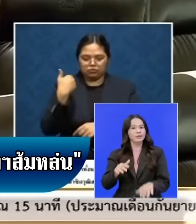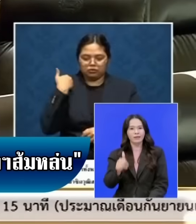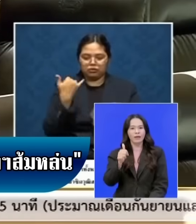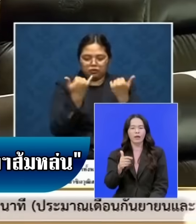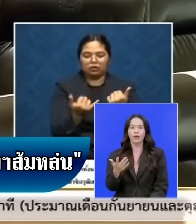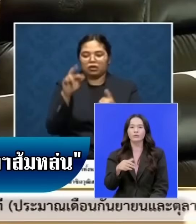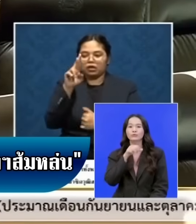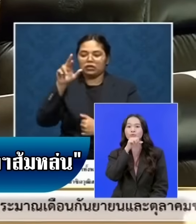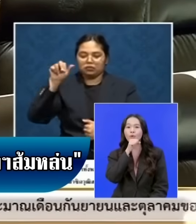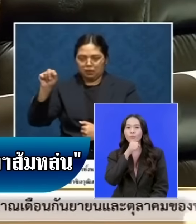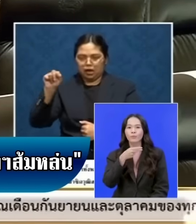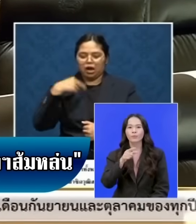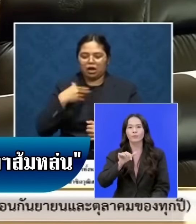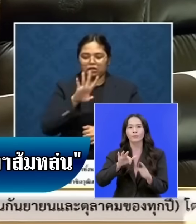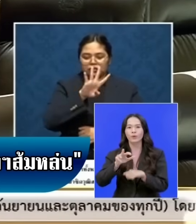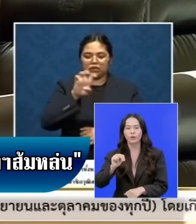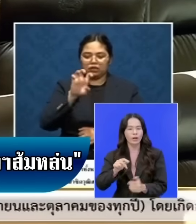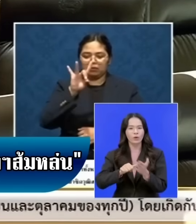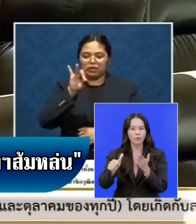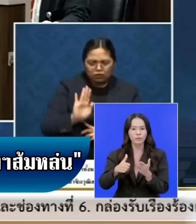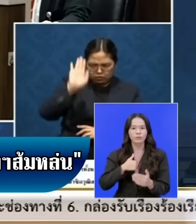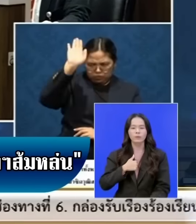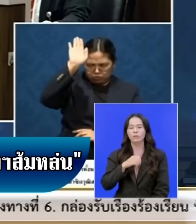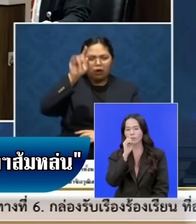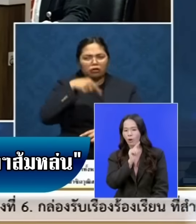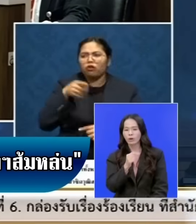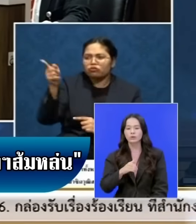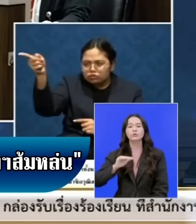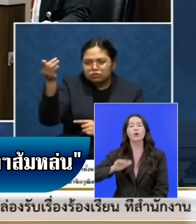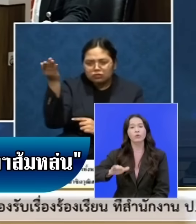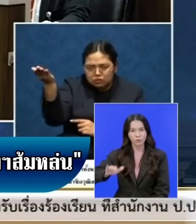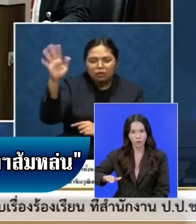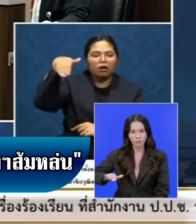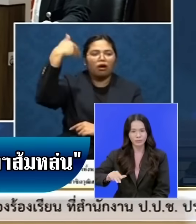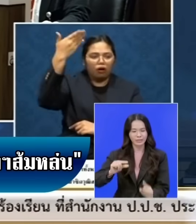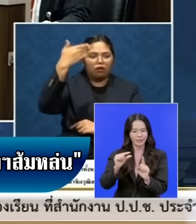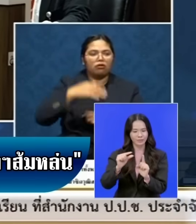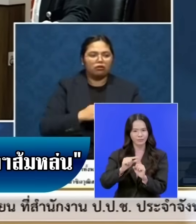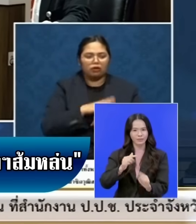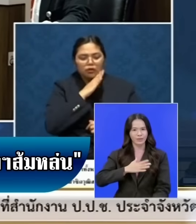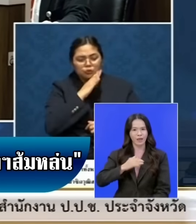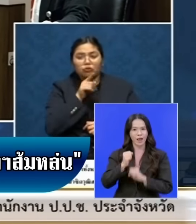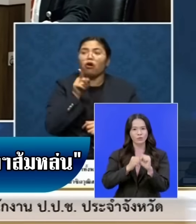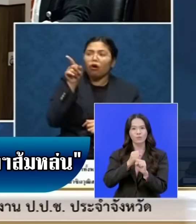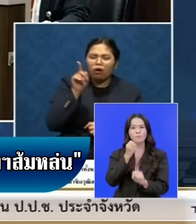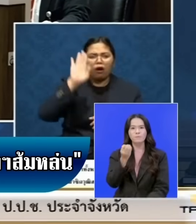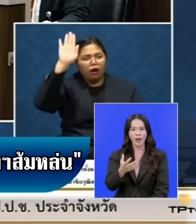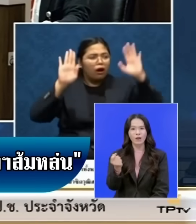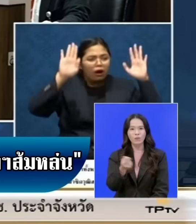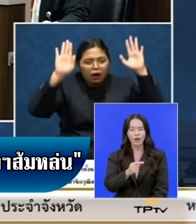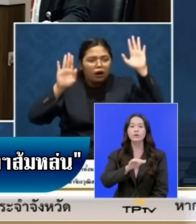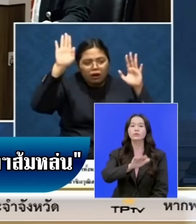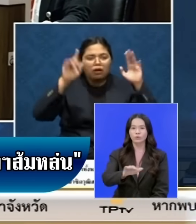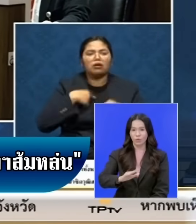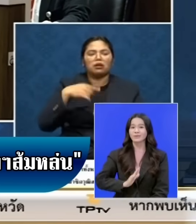นี่ทางด้านของคุณพัฒนาสรรพโสก็บอกว่าน้องๆ นะคือเหมือนแบบ เนี่ยตัวเองอายุเยอะกว่าก็จะบอกว่าเนี่ยน้อง